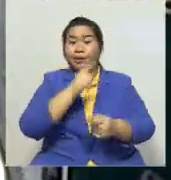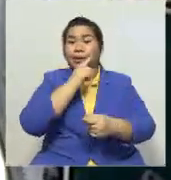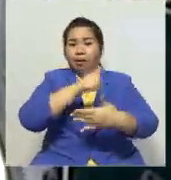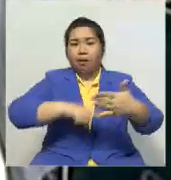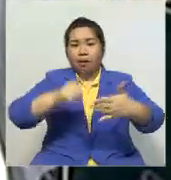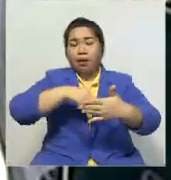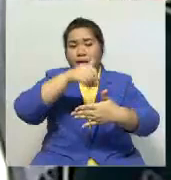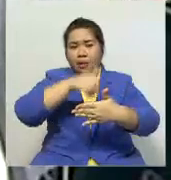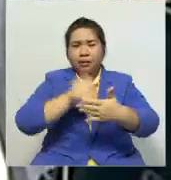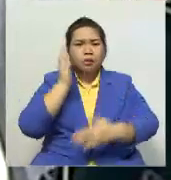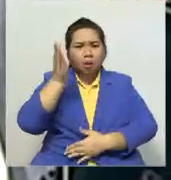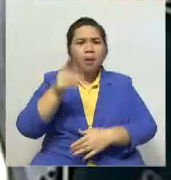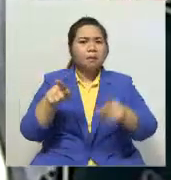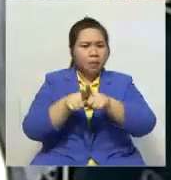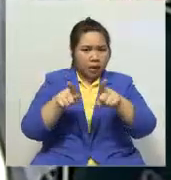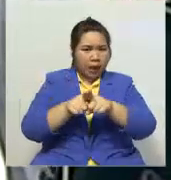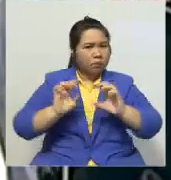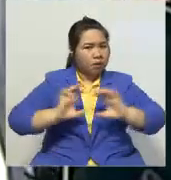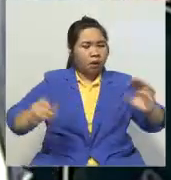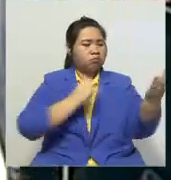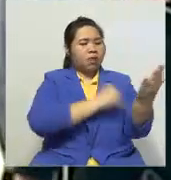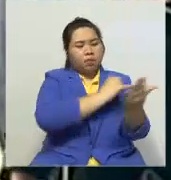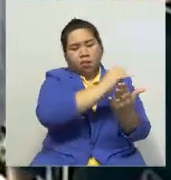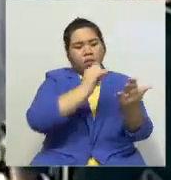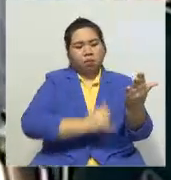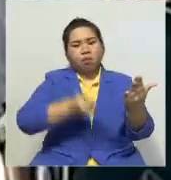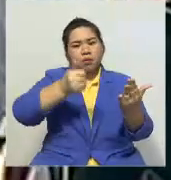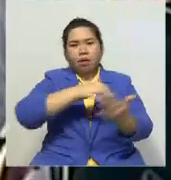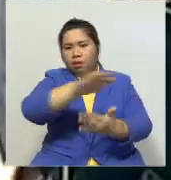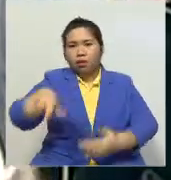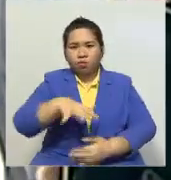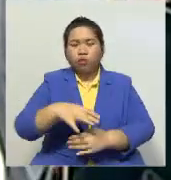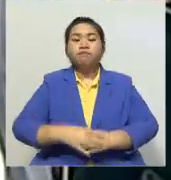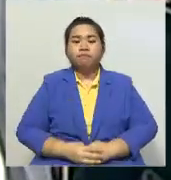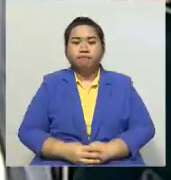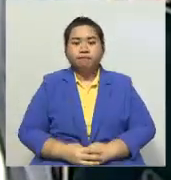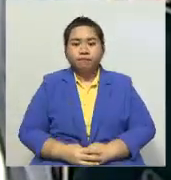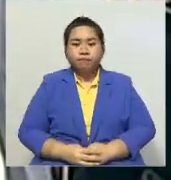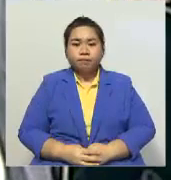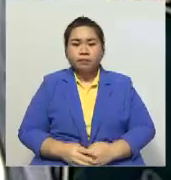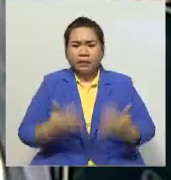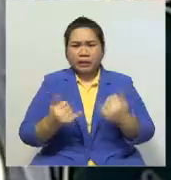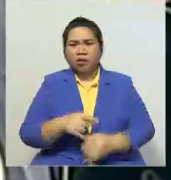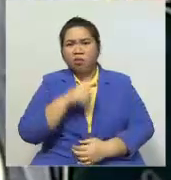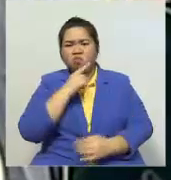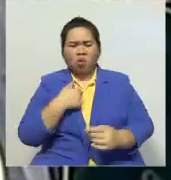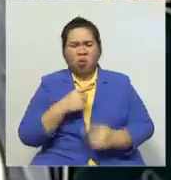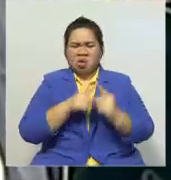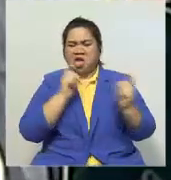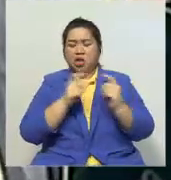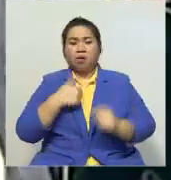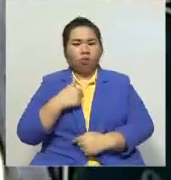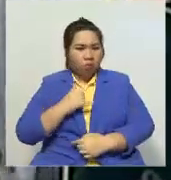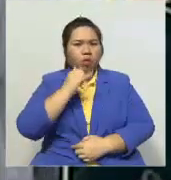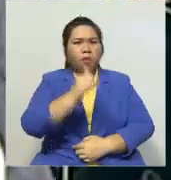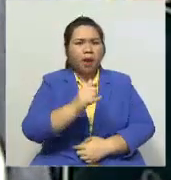างๆที่จะตามมาภายหลังต้องเป็นแบบนี้ต้องเป็นรัฐบาลที่ไปได้ทุกที่นะยิ่งมีคนเกลียดยิ่งต้องไปเ